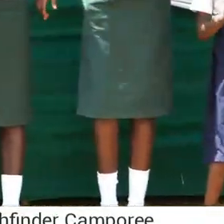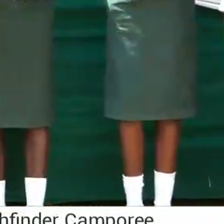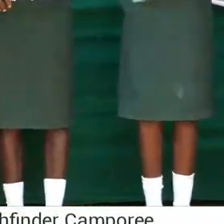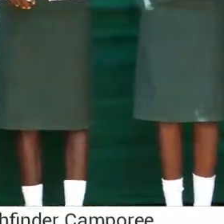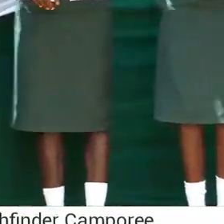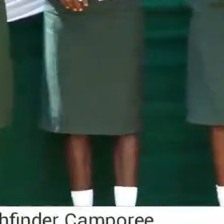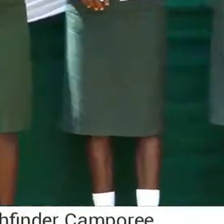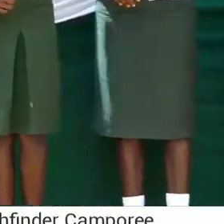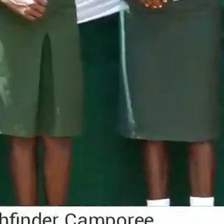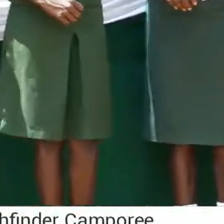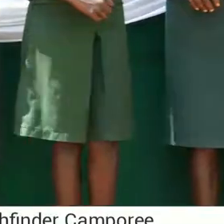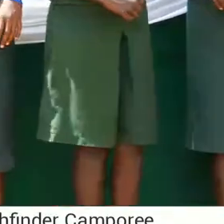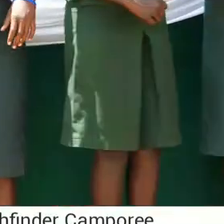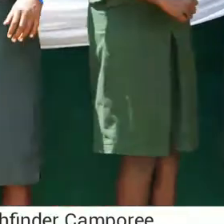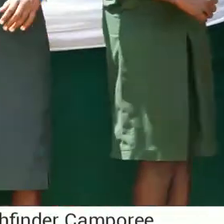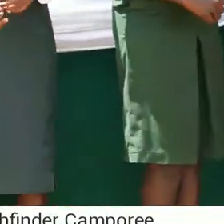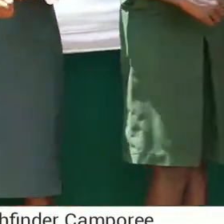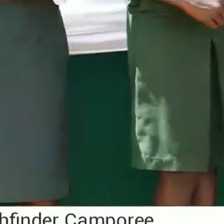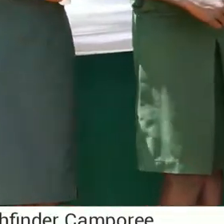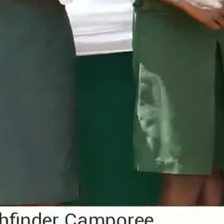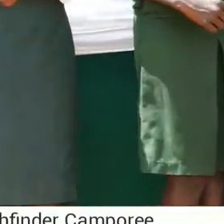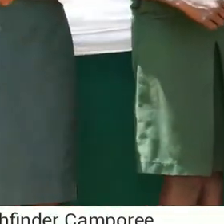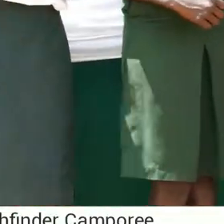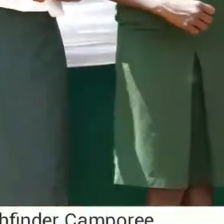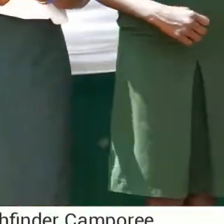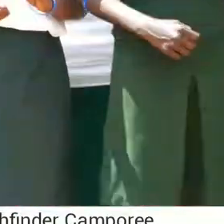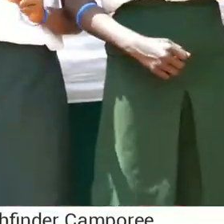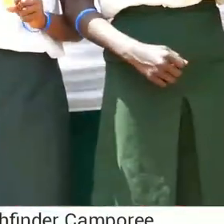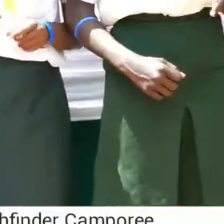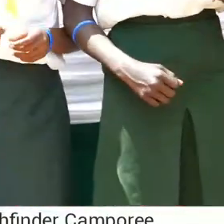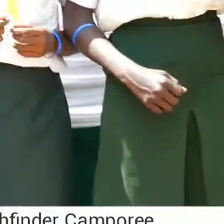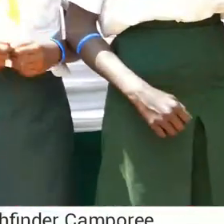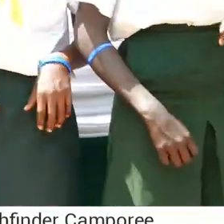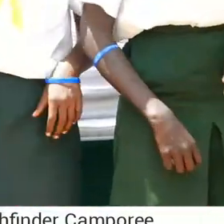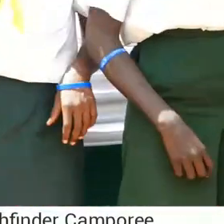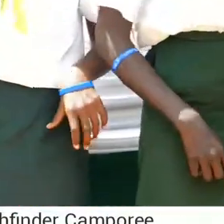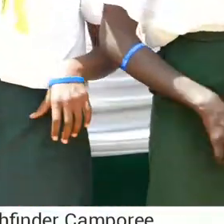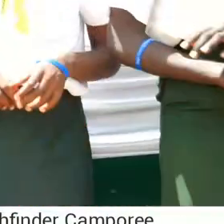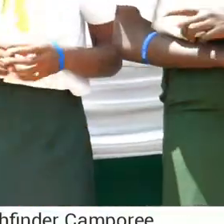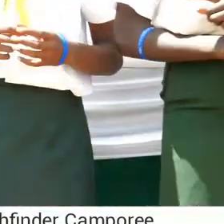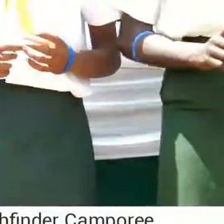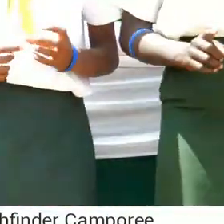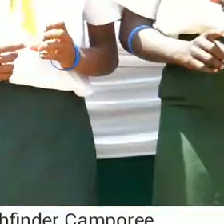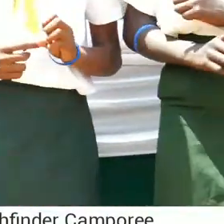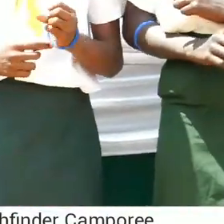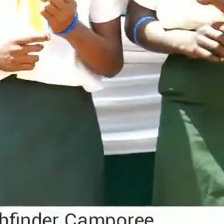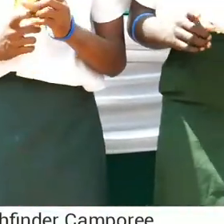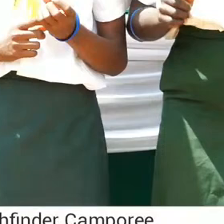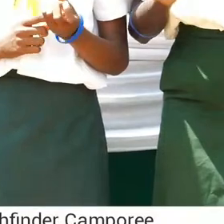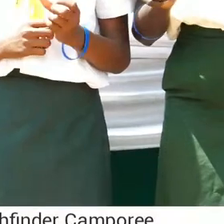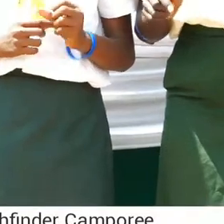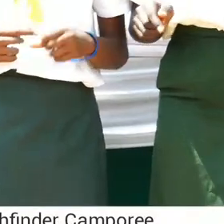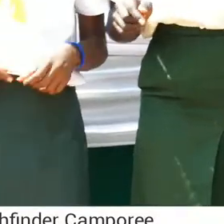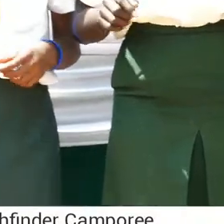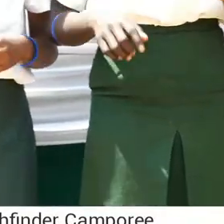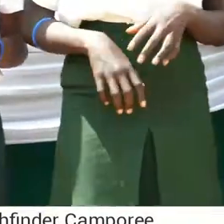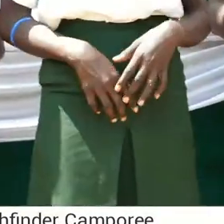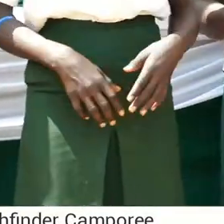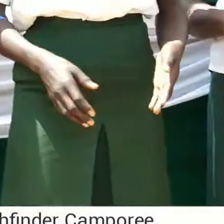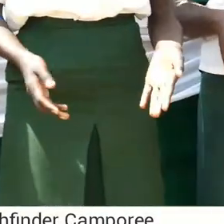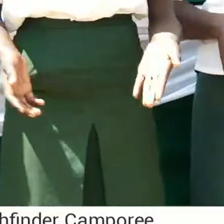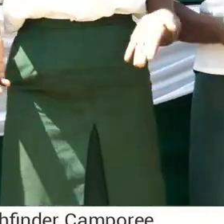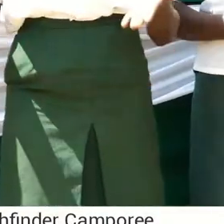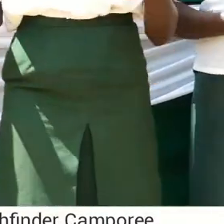tumaini pia uvumilivu, mana misukosuko kwenye safari ni nyingi. Tusije yumisha na